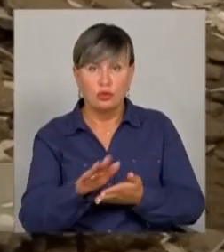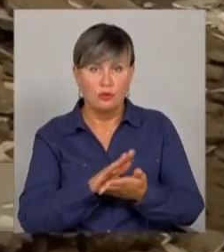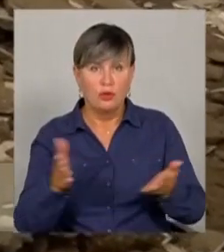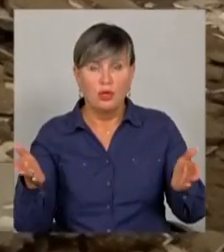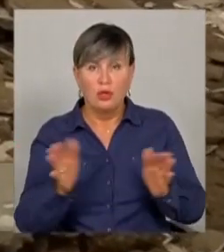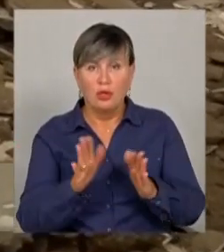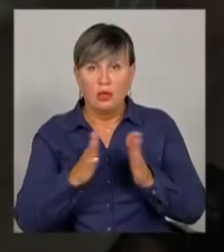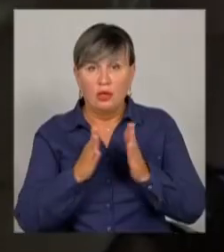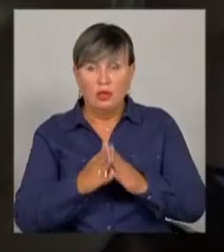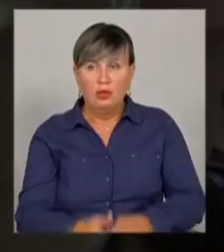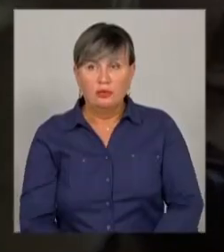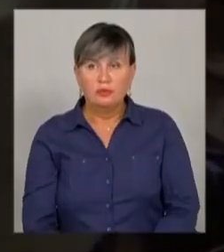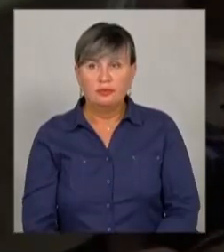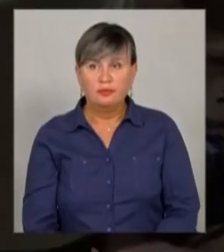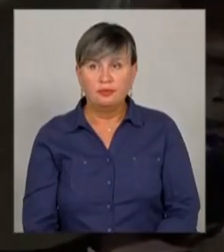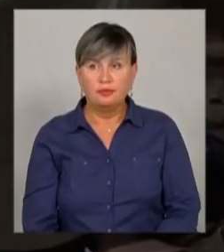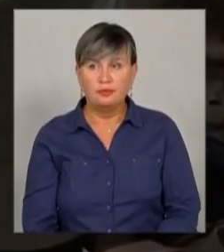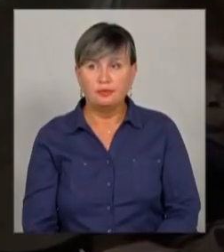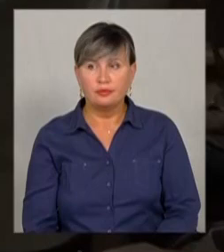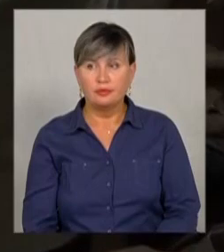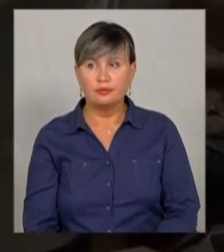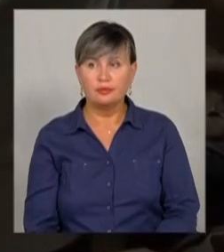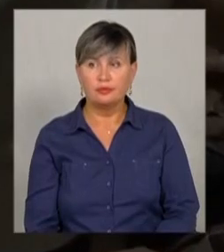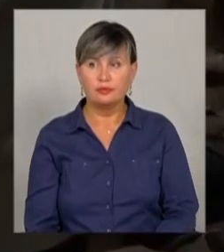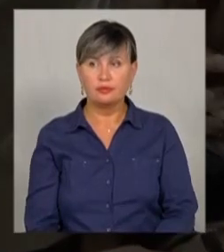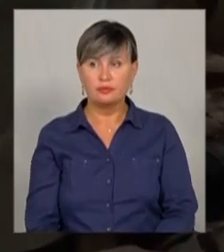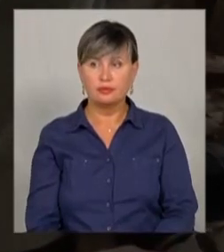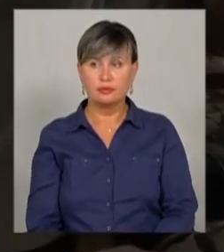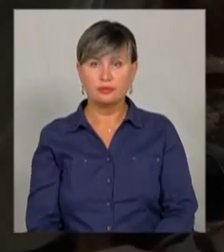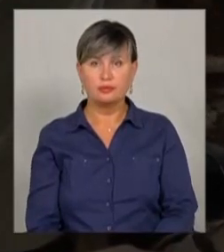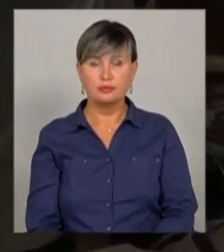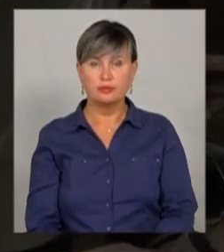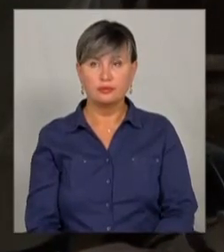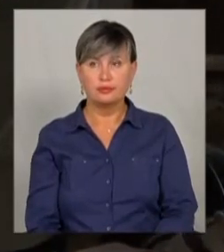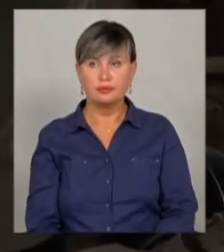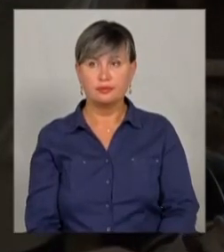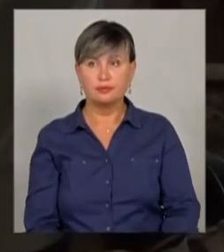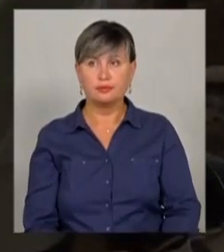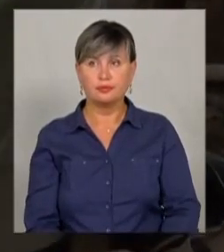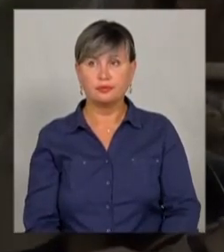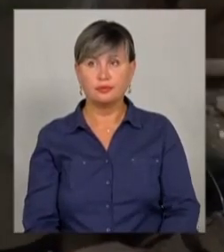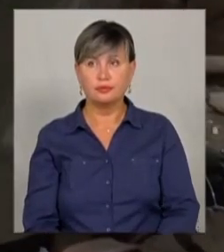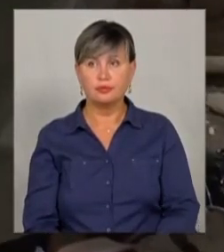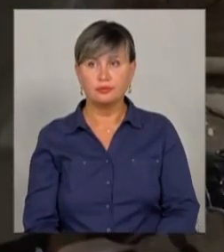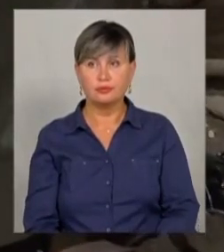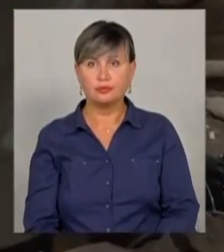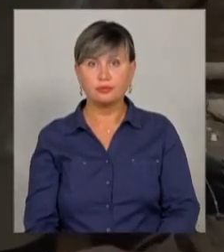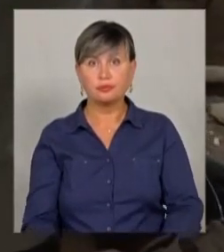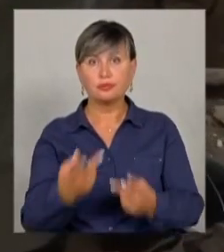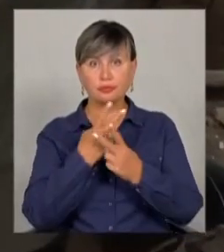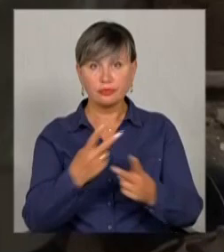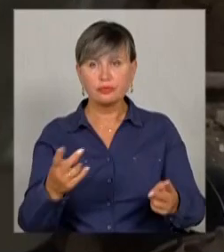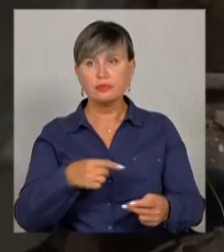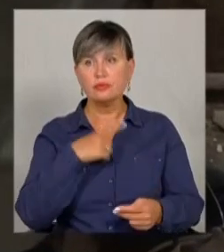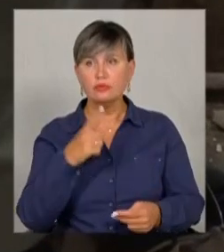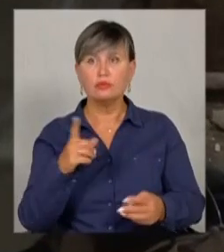не осталось. Капитальный ремонт. Посмотрели и